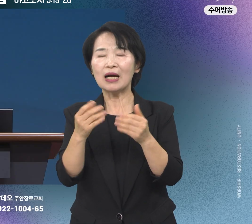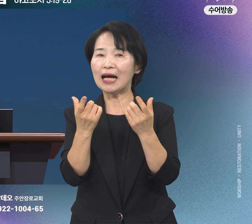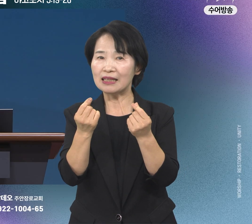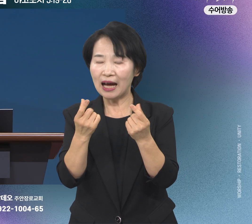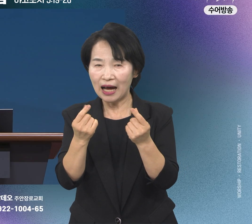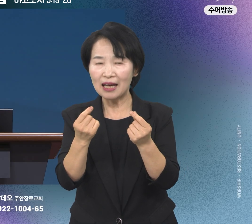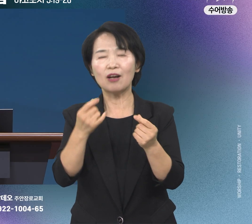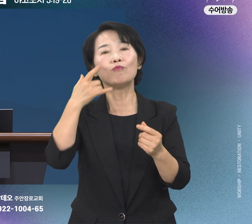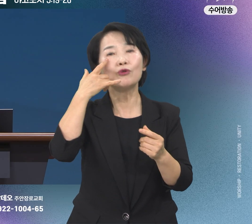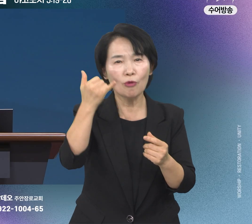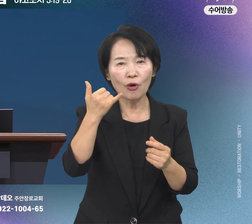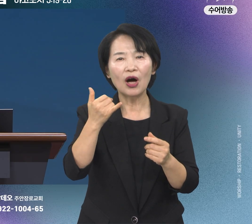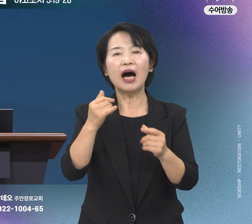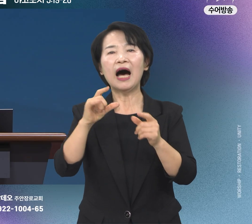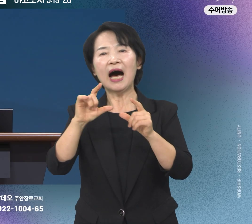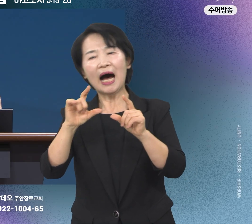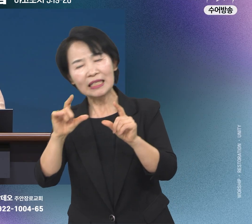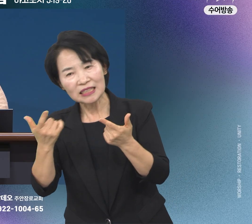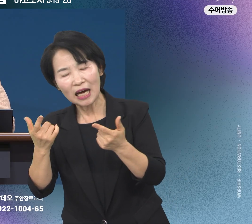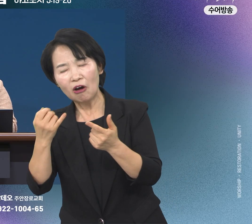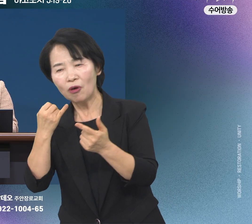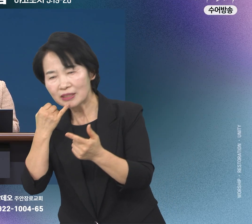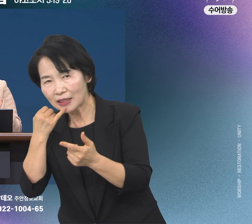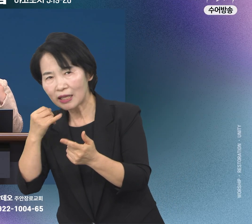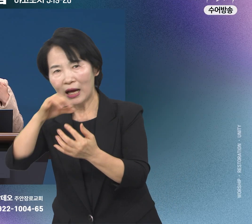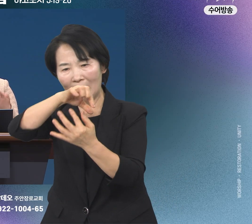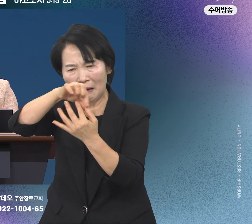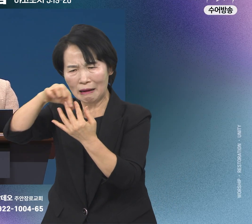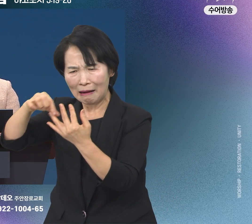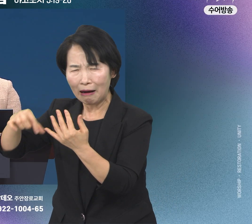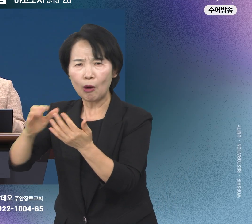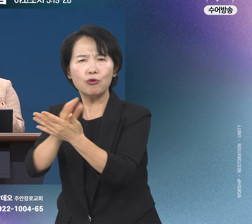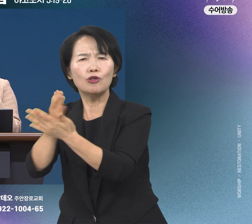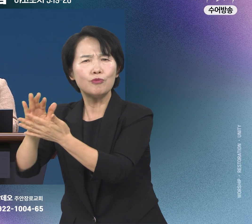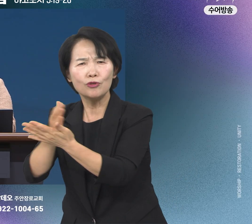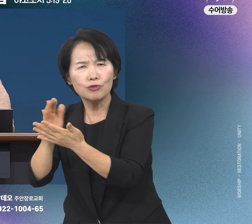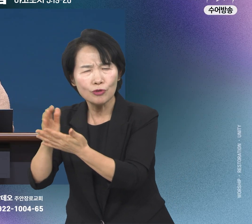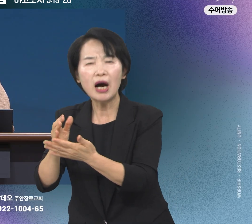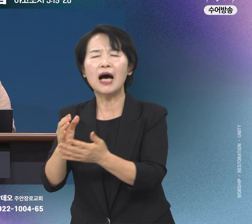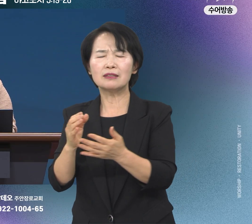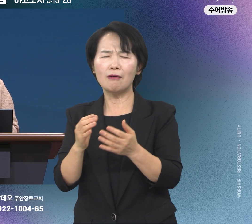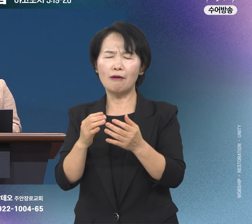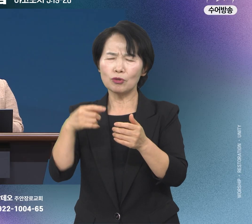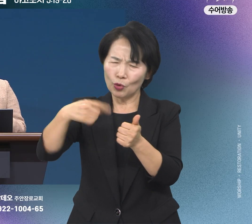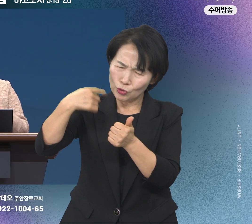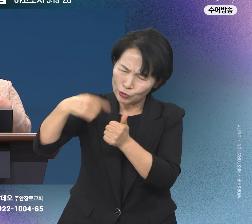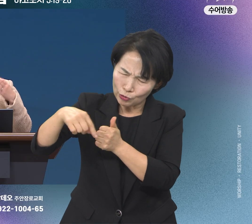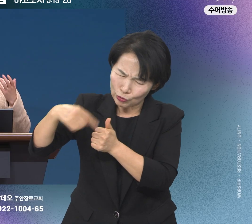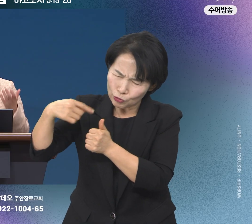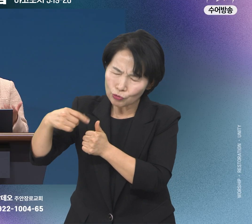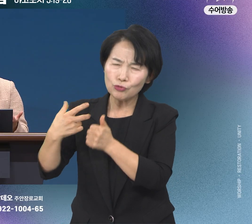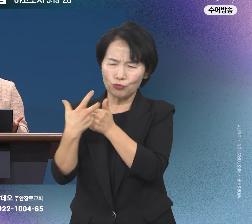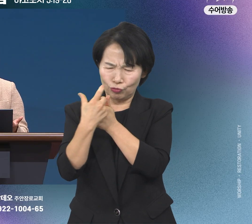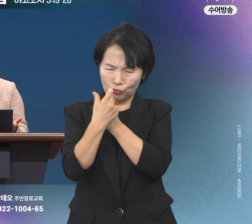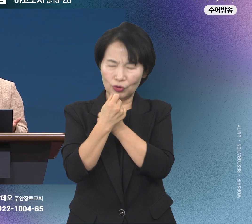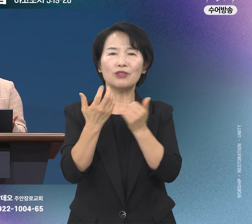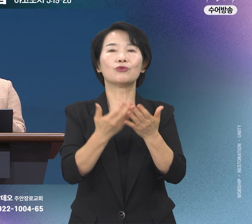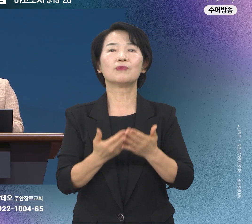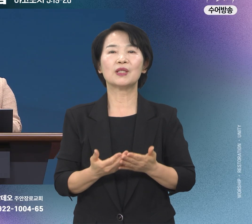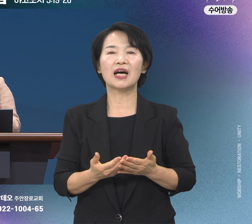최대한 신천지임을 숨기지 않고 신앙생활할 수 있도록 정말 철저하게 교육을 시켜줍니다. 그리고